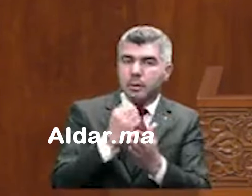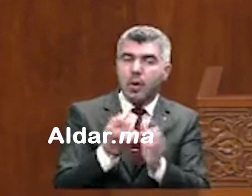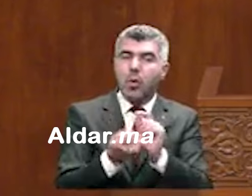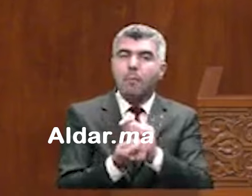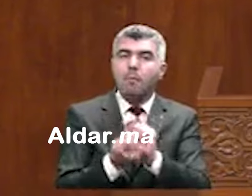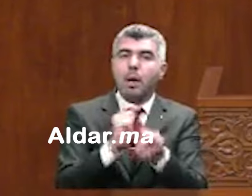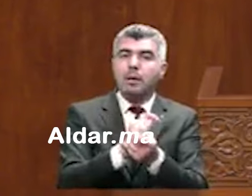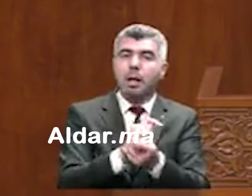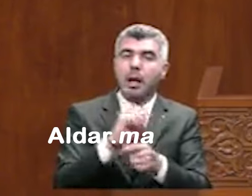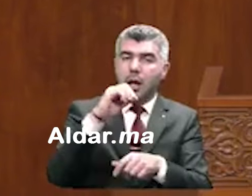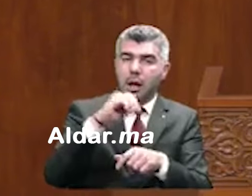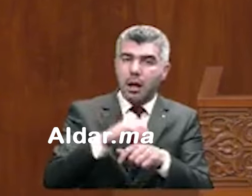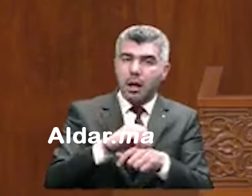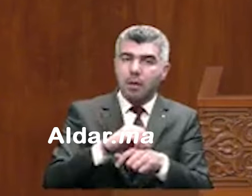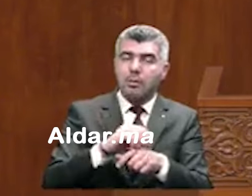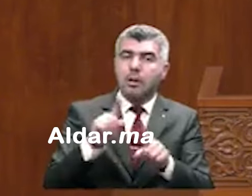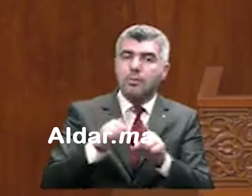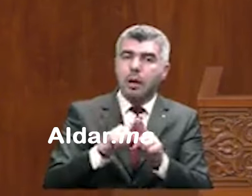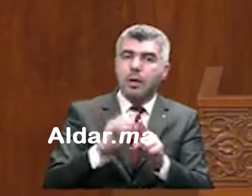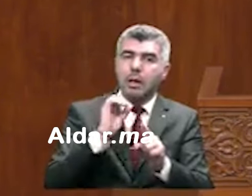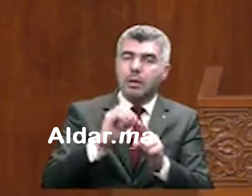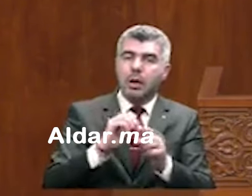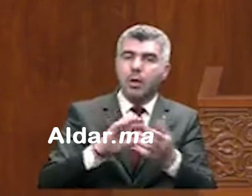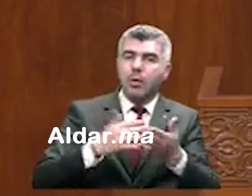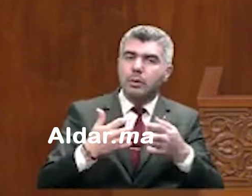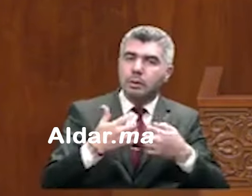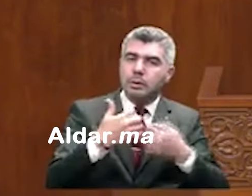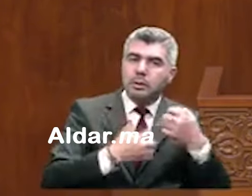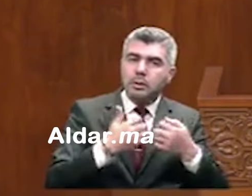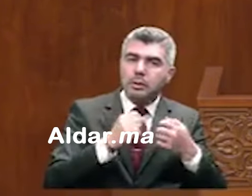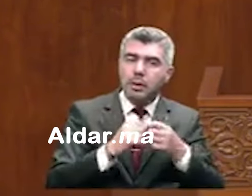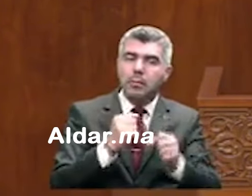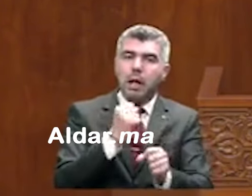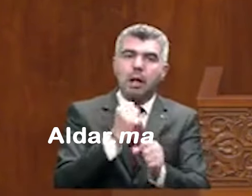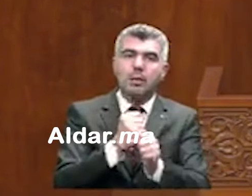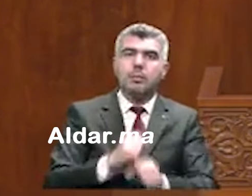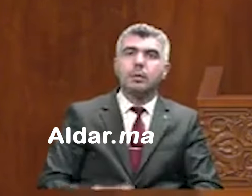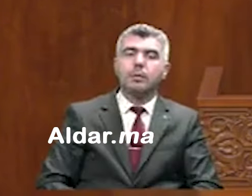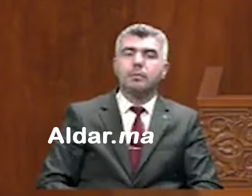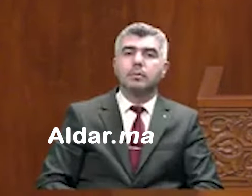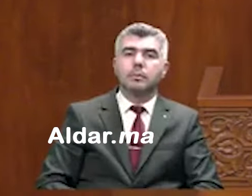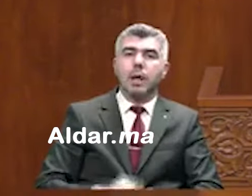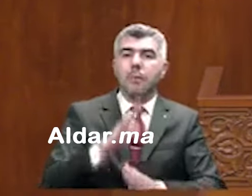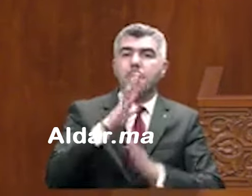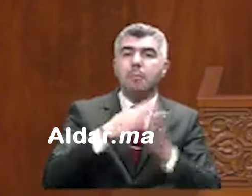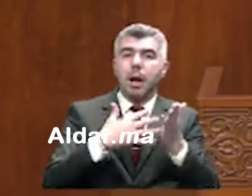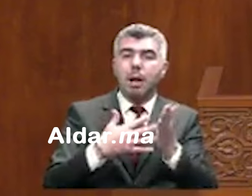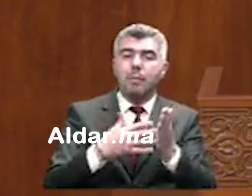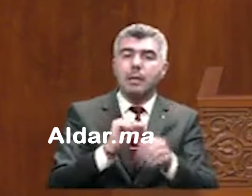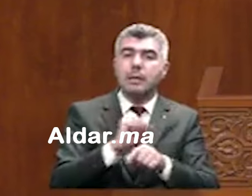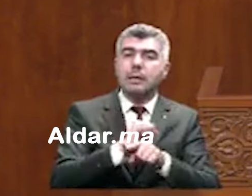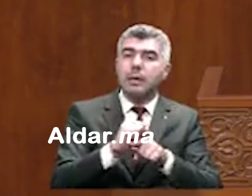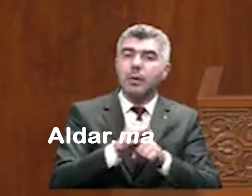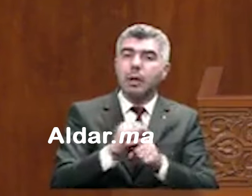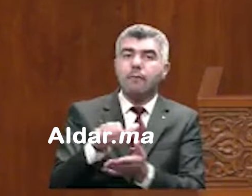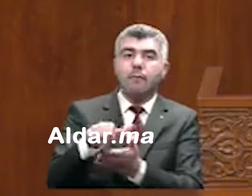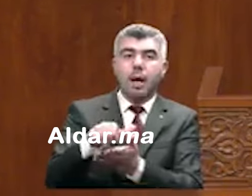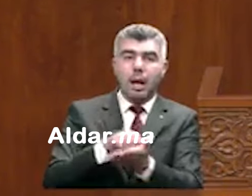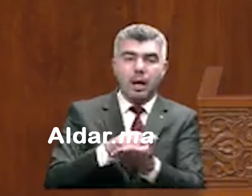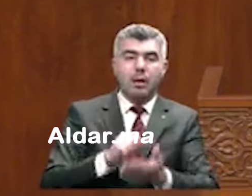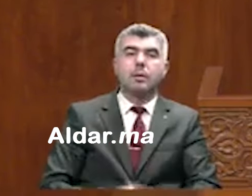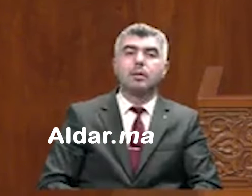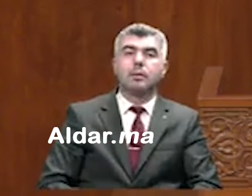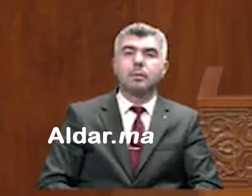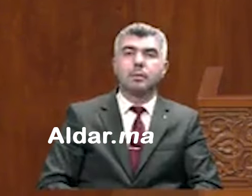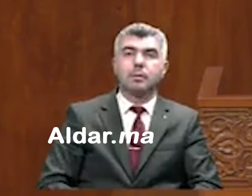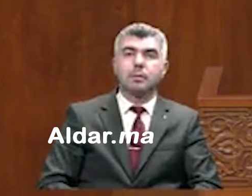اخرى في اطار ما تقتضيه الديناميه المتعلقه بسوق الشغل برنامج التكوين الفلاحي بلغ